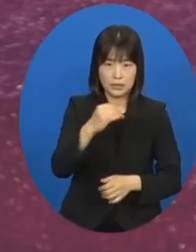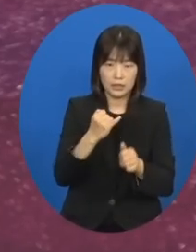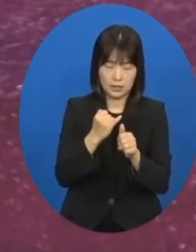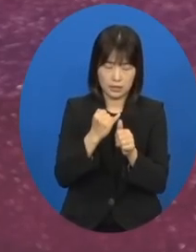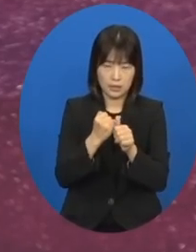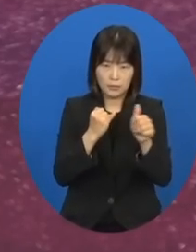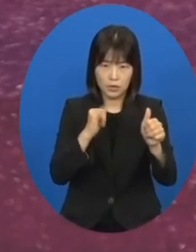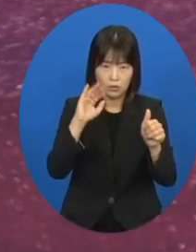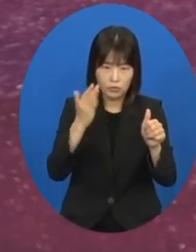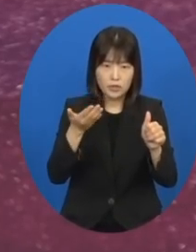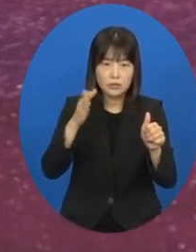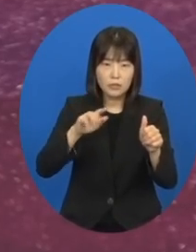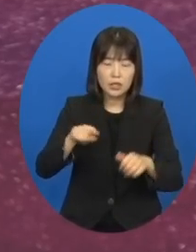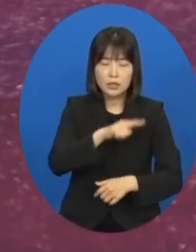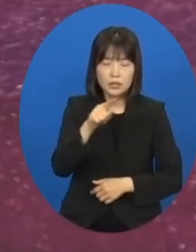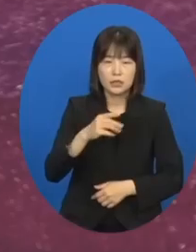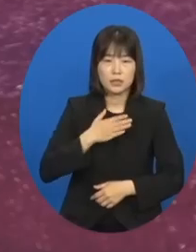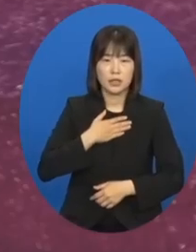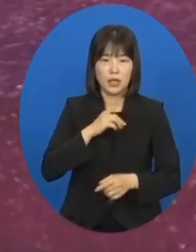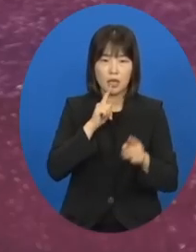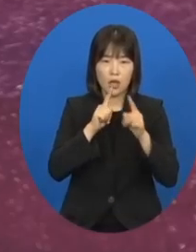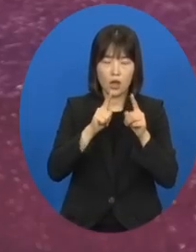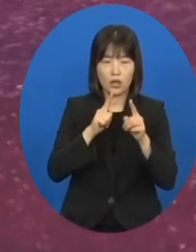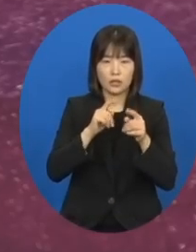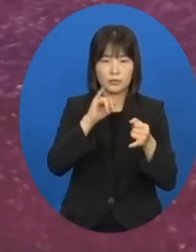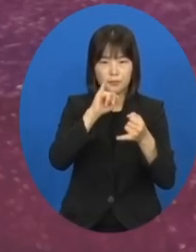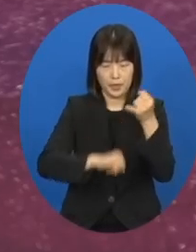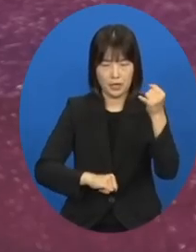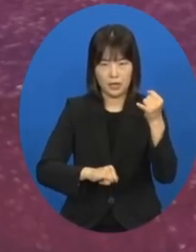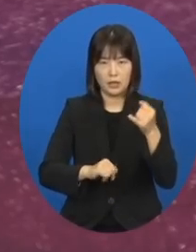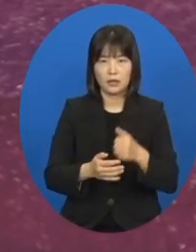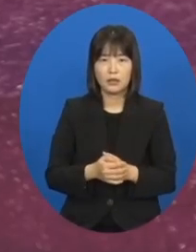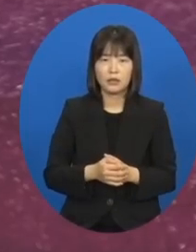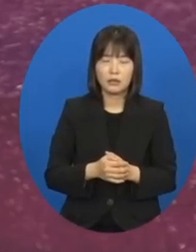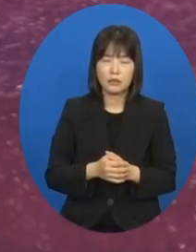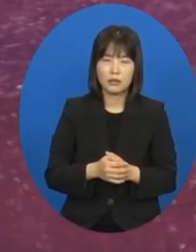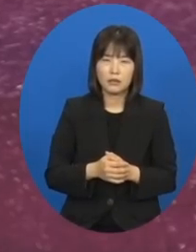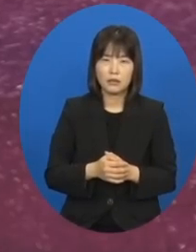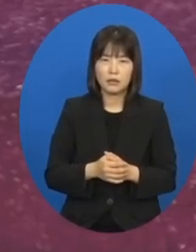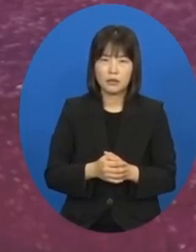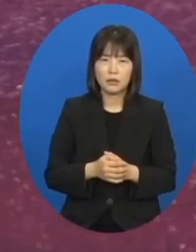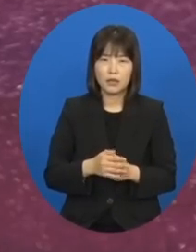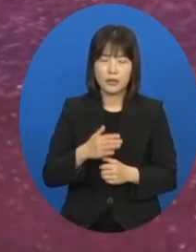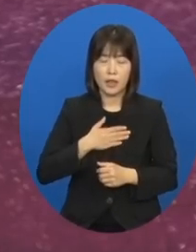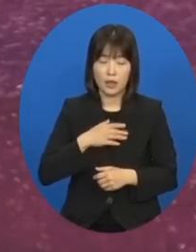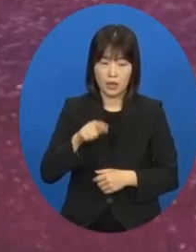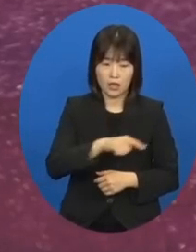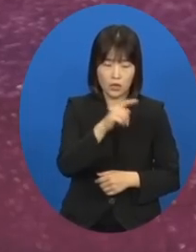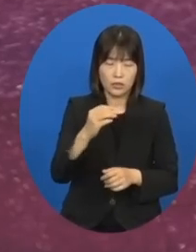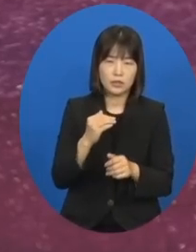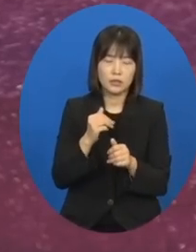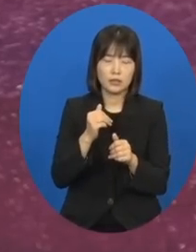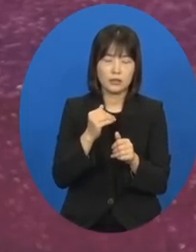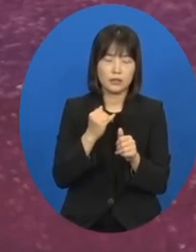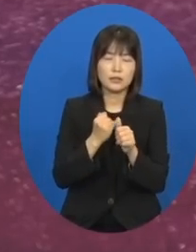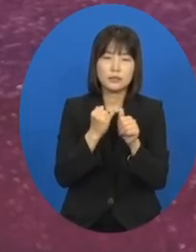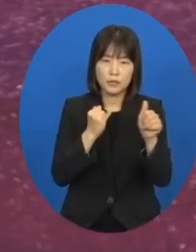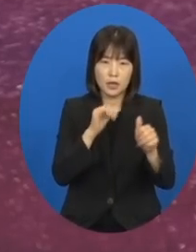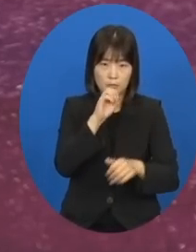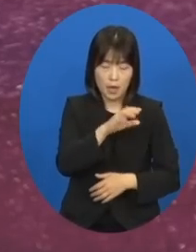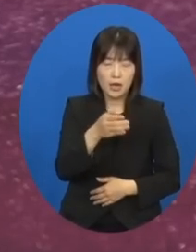깨뜨렸음이라 그러니까 그 당시에는 이거를 지켜낼 수가 없어요 내가 너희의 신랑이야 했지만 계속